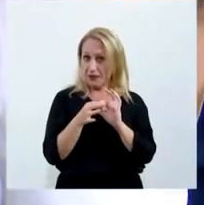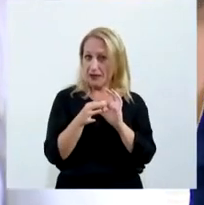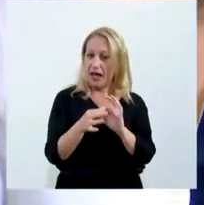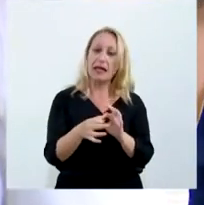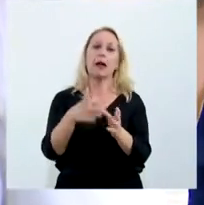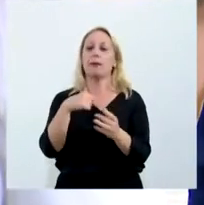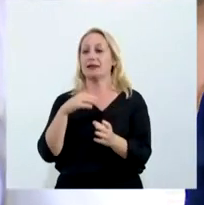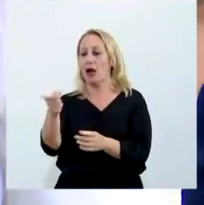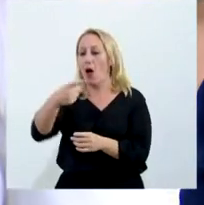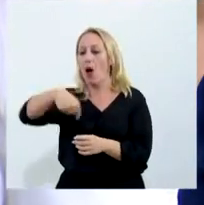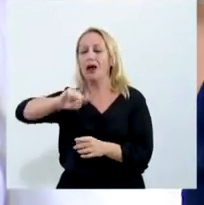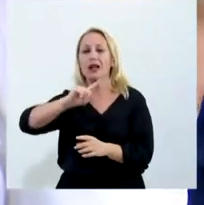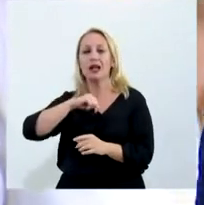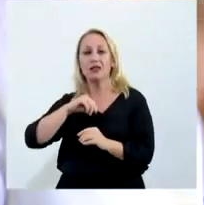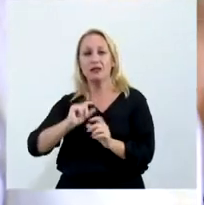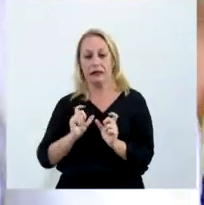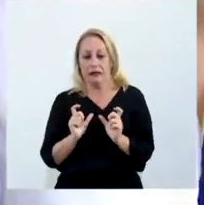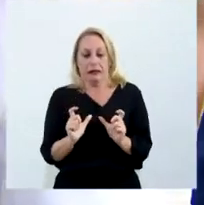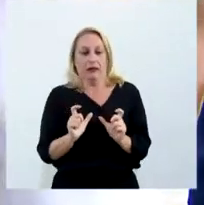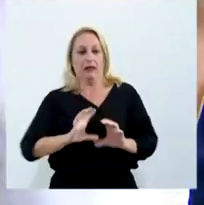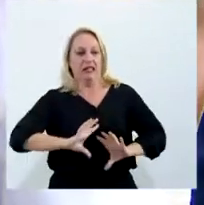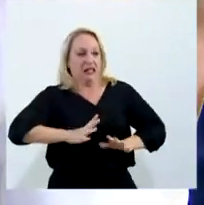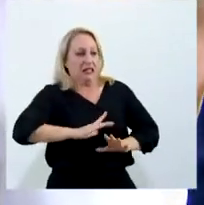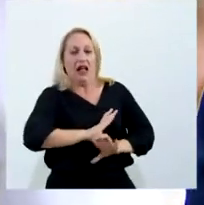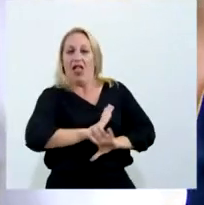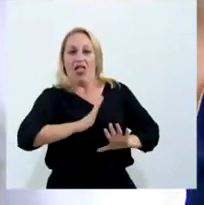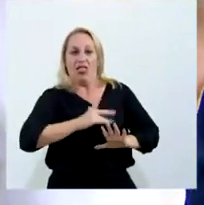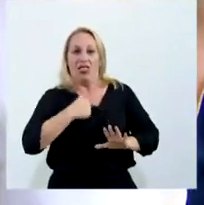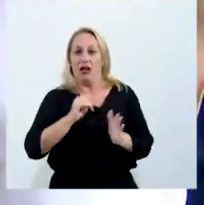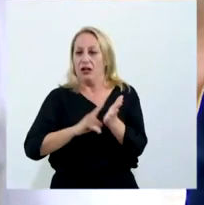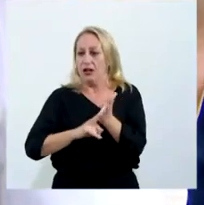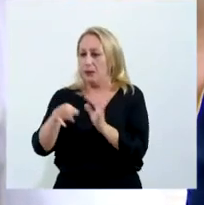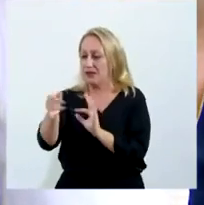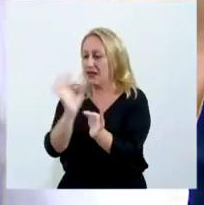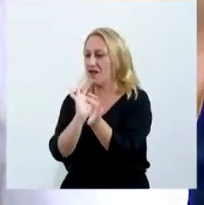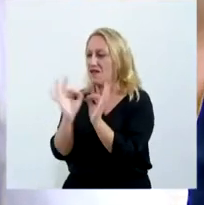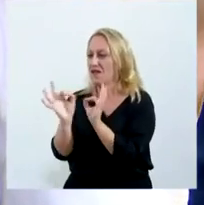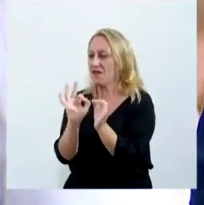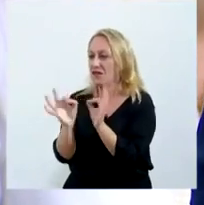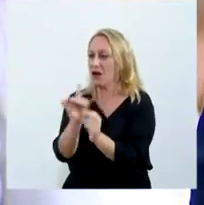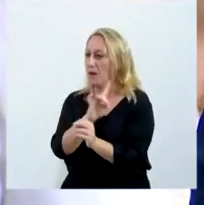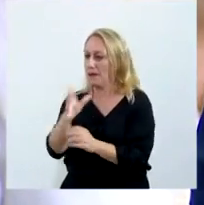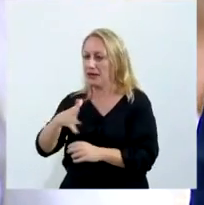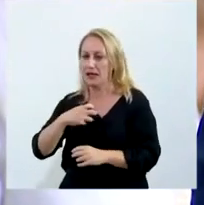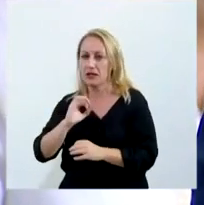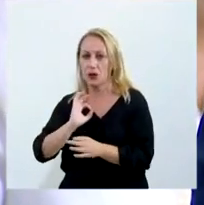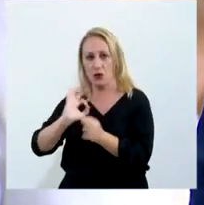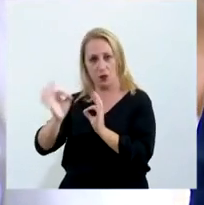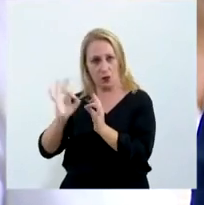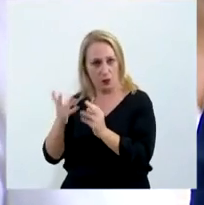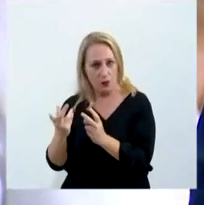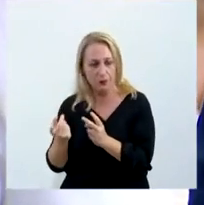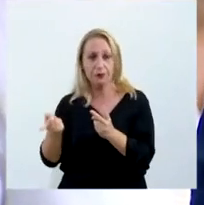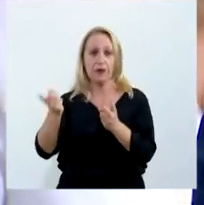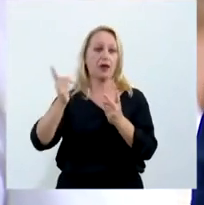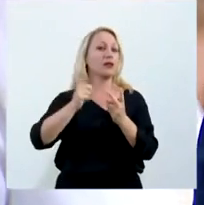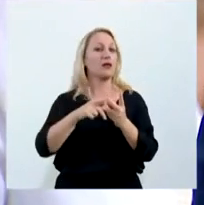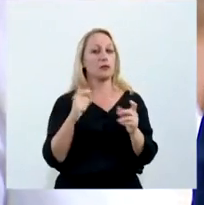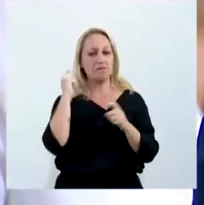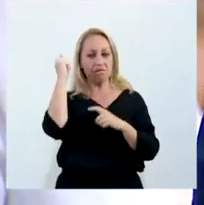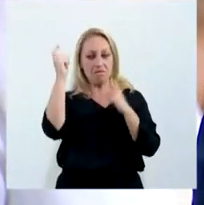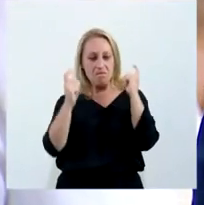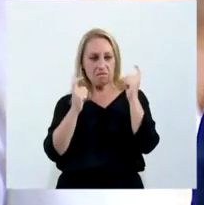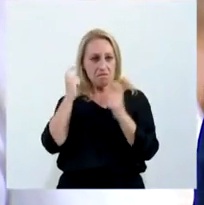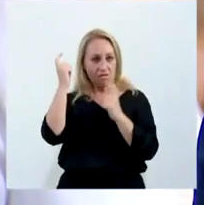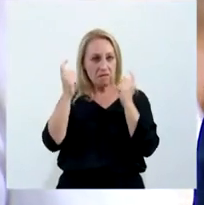μεταπείσετε, να εξηγήσετε τι ακριβώς συμβαίνει στους ανθρώπους που ανησυχούν. Δεύτερον, αν προβληματίζεστε